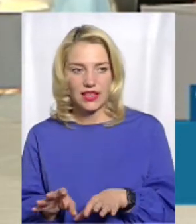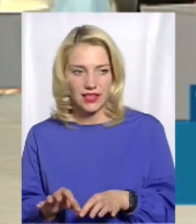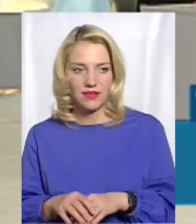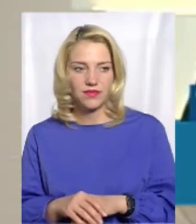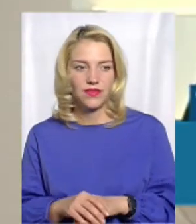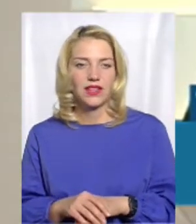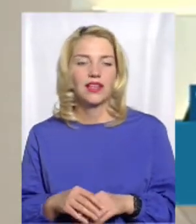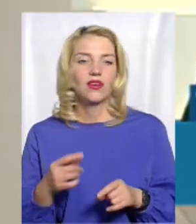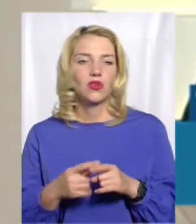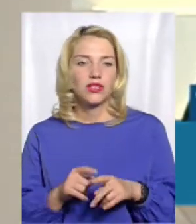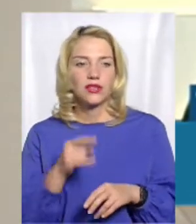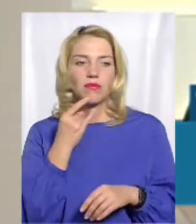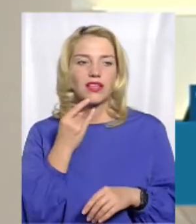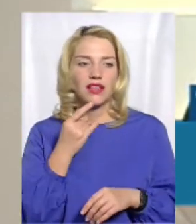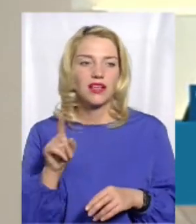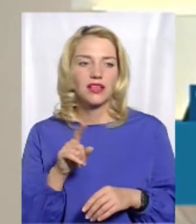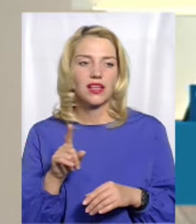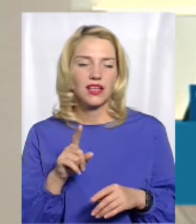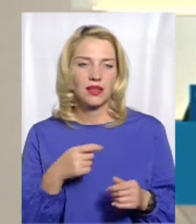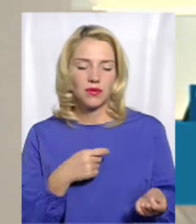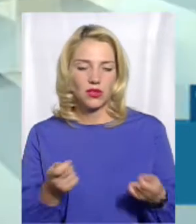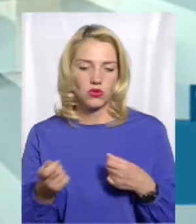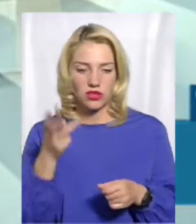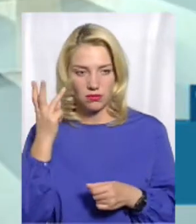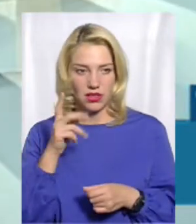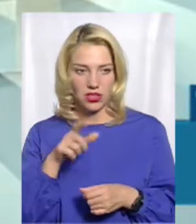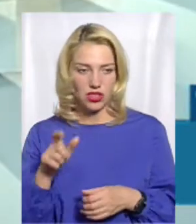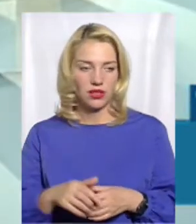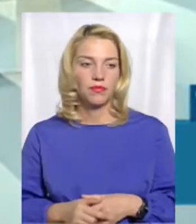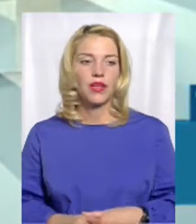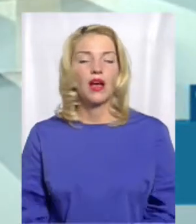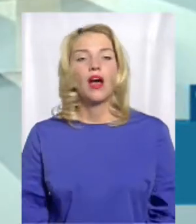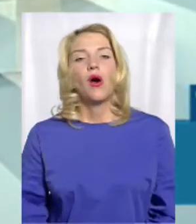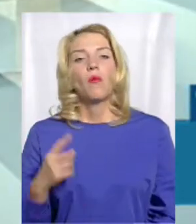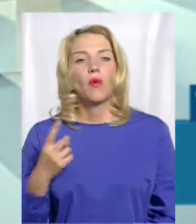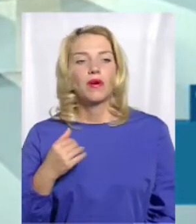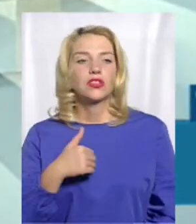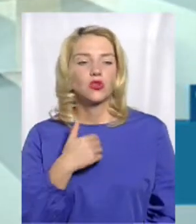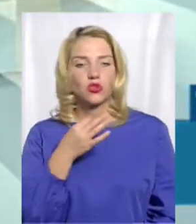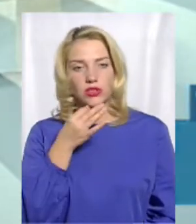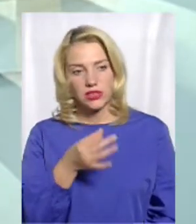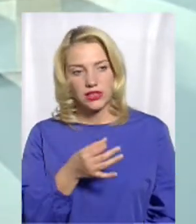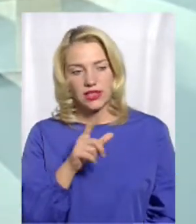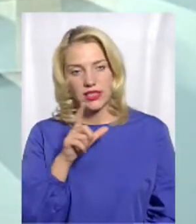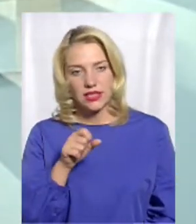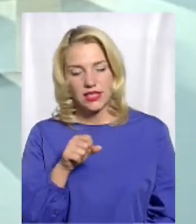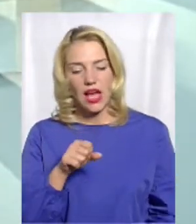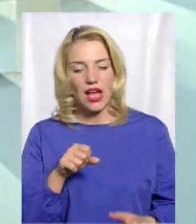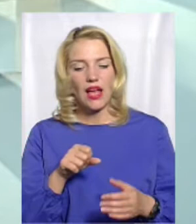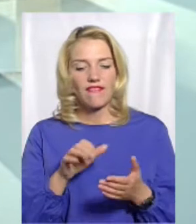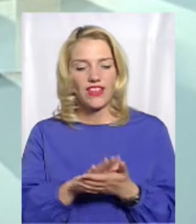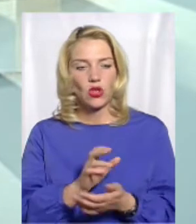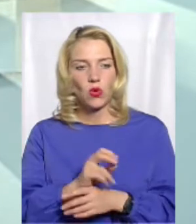здаєте ці батарейки, які до вас приносять хмельничани? По-перше, хочу сказати за ртутьмісні відходи,